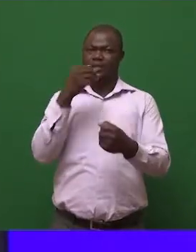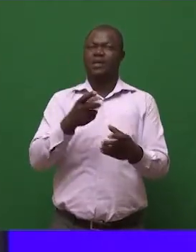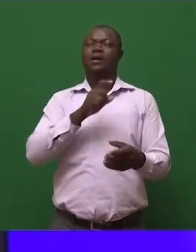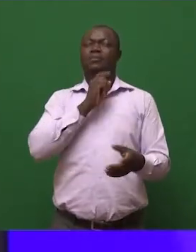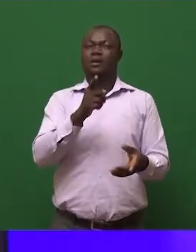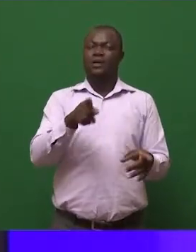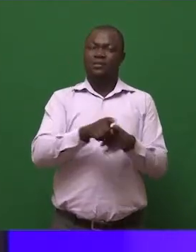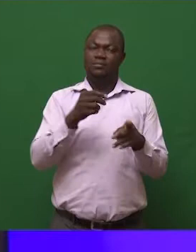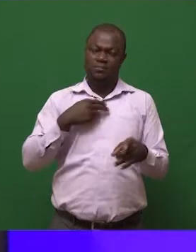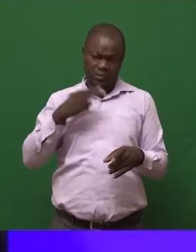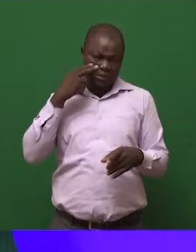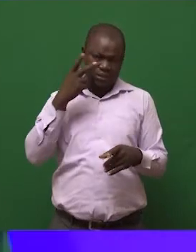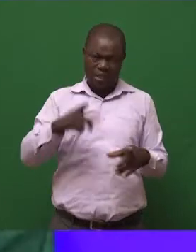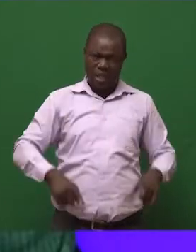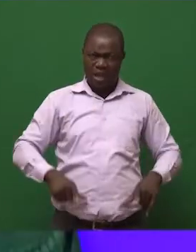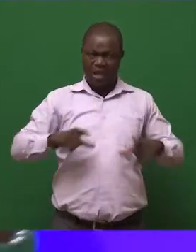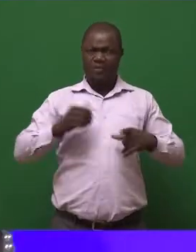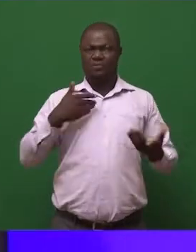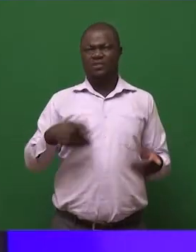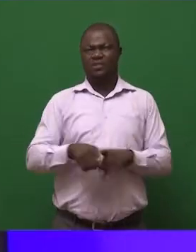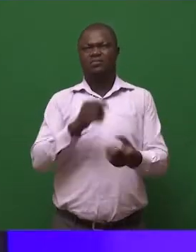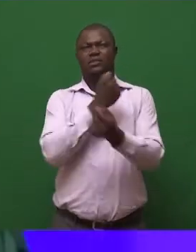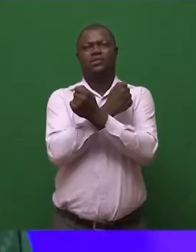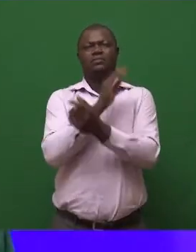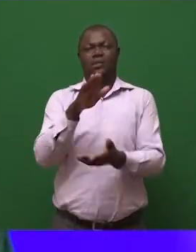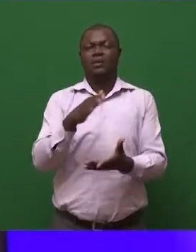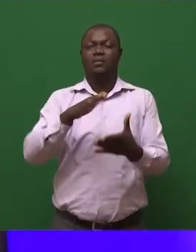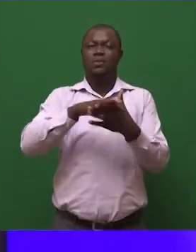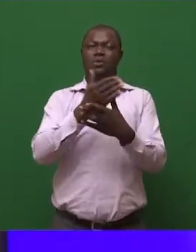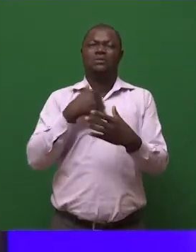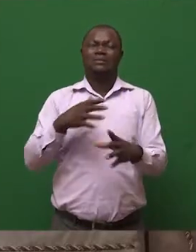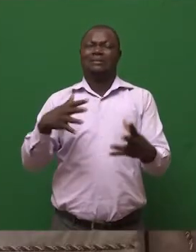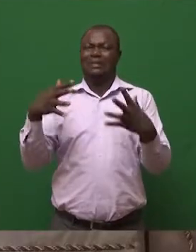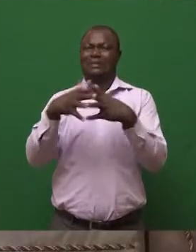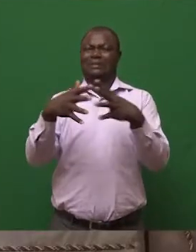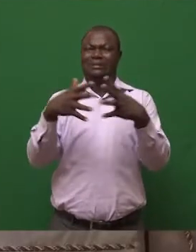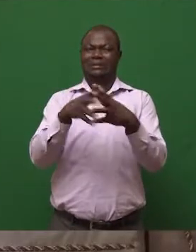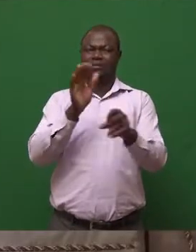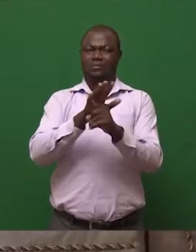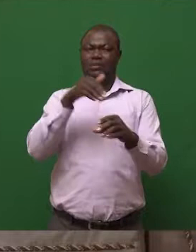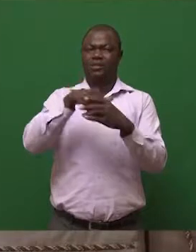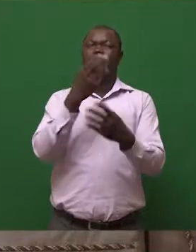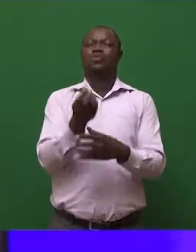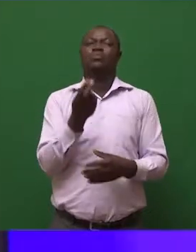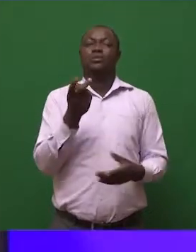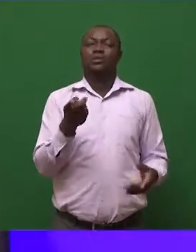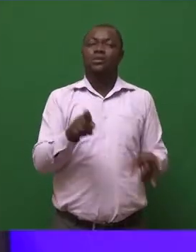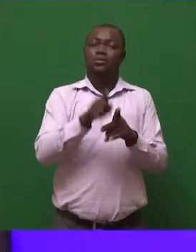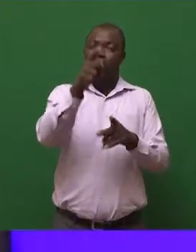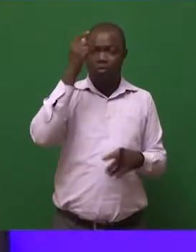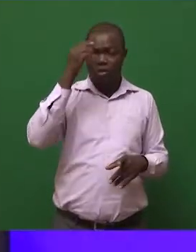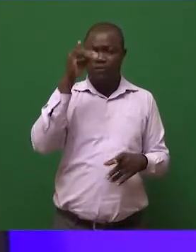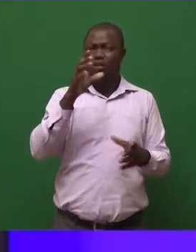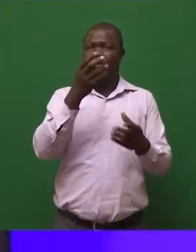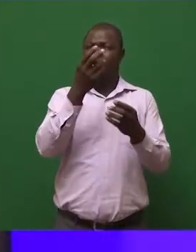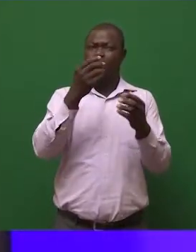yazoroverana neimweka takutoisa upenyu hwedu parumana nzombe maisamba osi tanyanya kuwandisa tazarisa mukombi iyoyo iwe